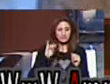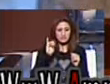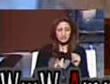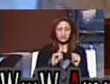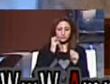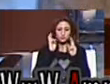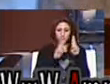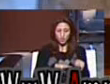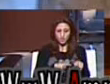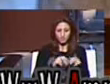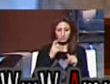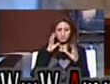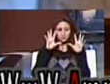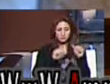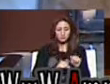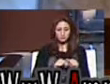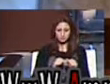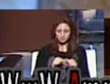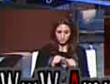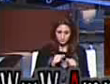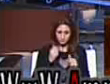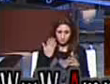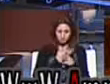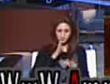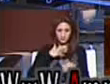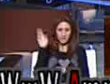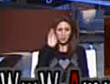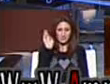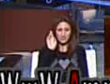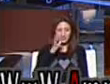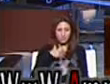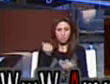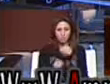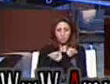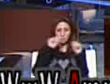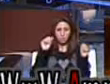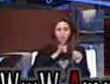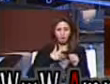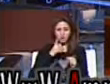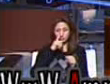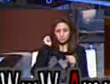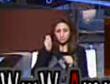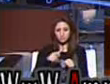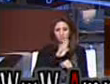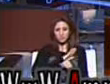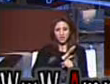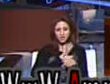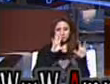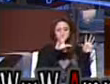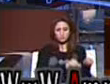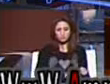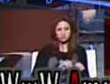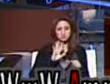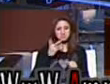لكن الحقيقة يعني هو بتشير انه قد يكون الملثمين عناصر فلسطينية